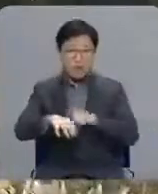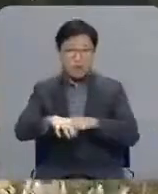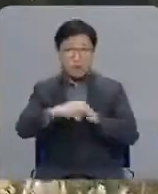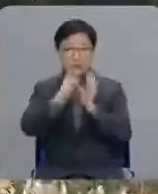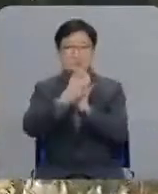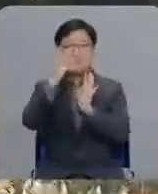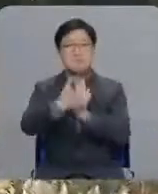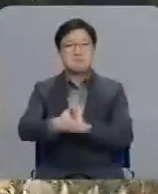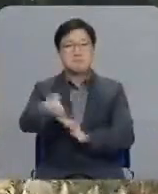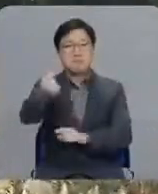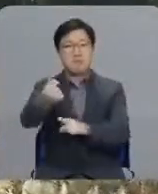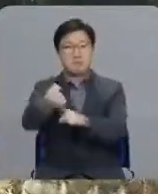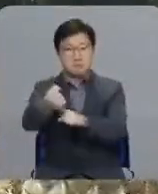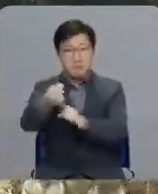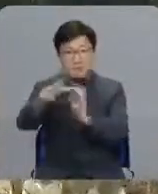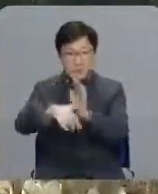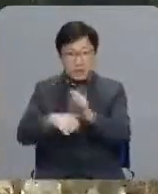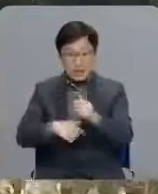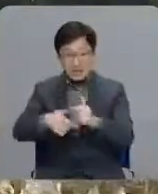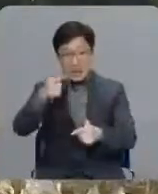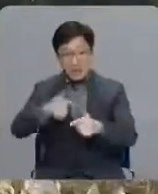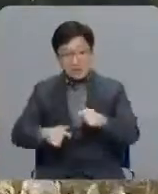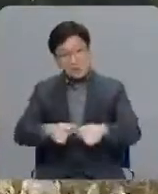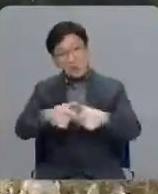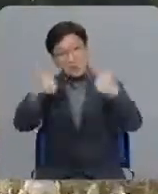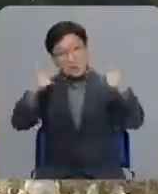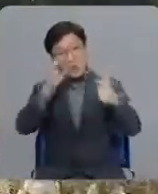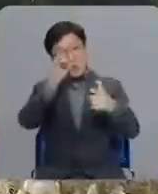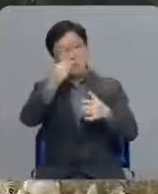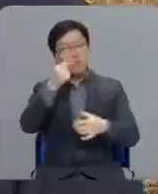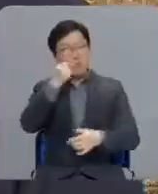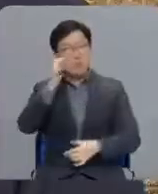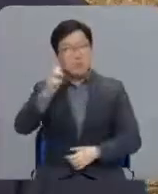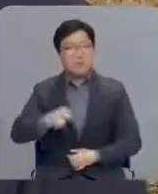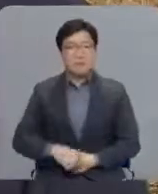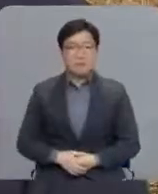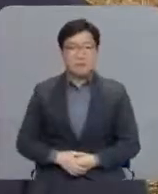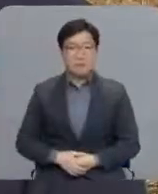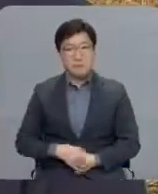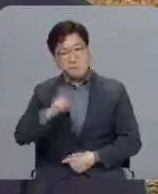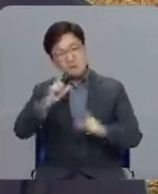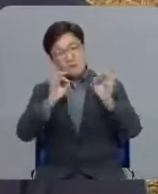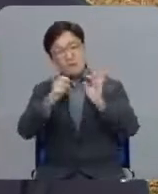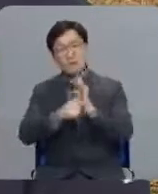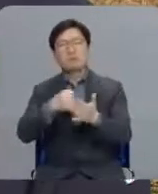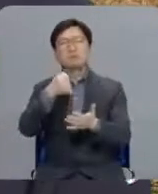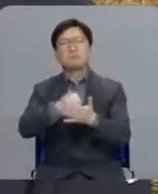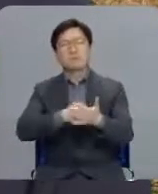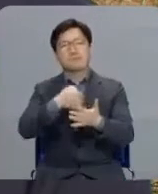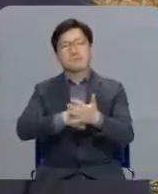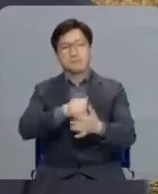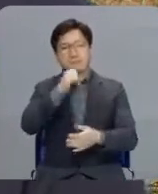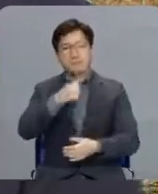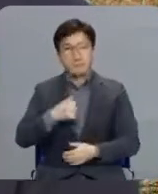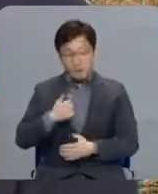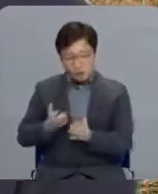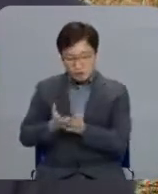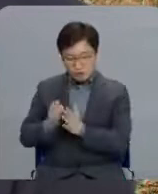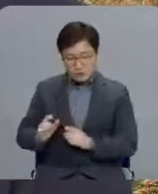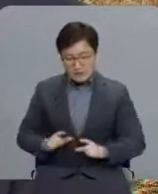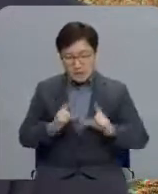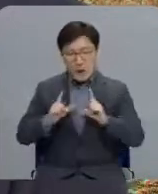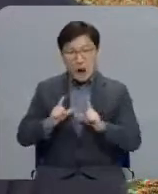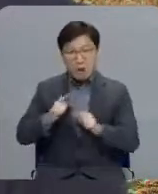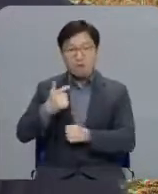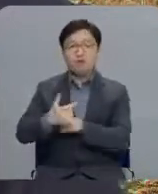넘어가면 팽나무를 볼 수 있는 기회가 더는 없을지 모릅니다. 안타깝고 속상하죠. 저는 군산에서 60년